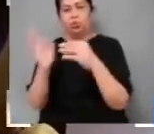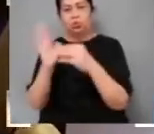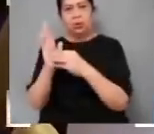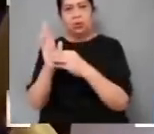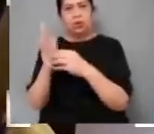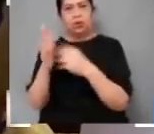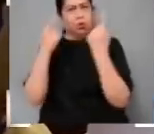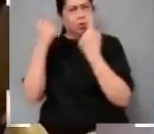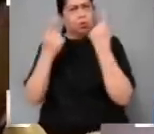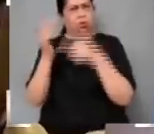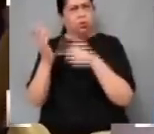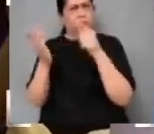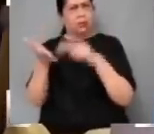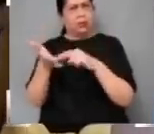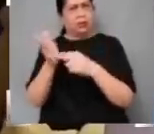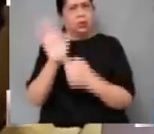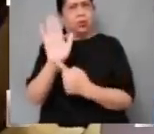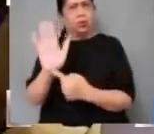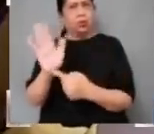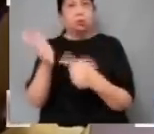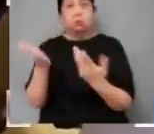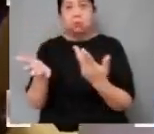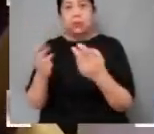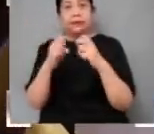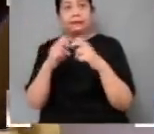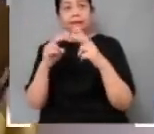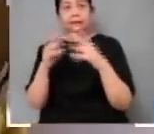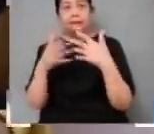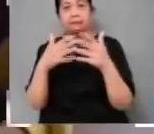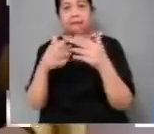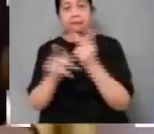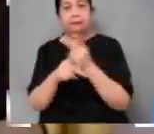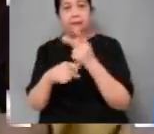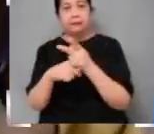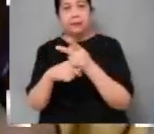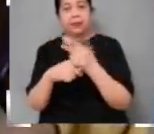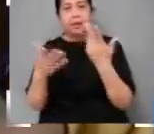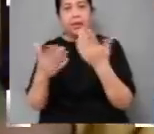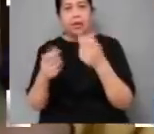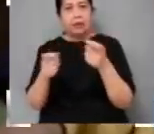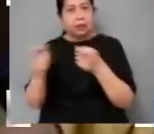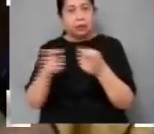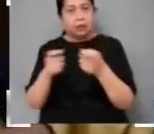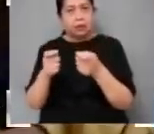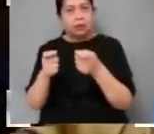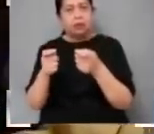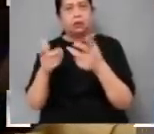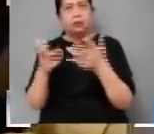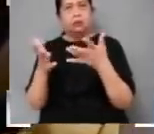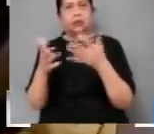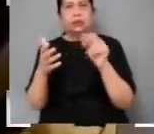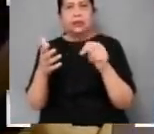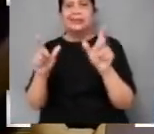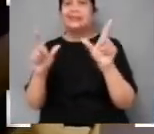simply shows that even if the product, which is highly regulated, needs a license,